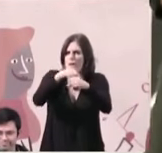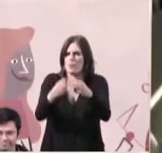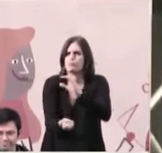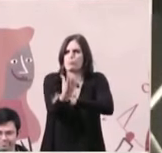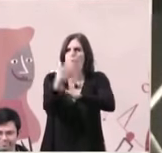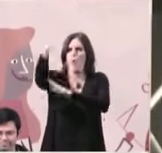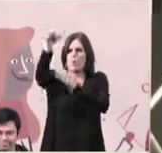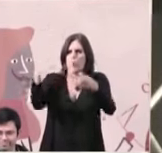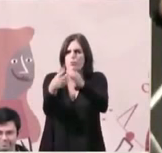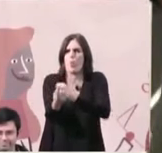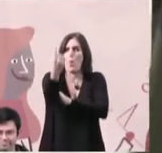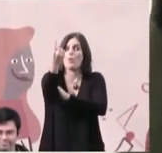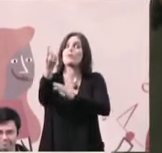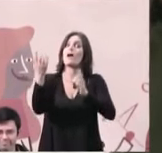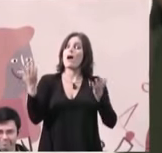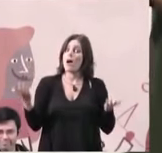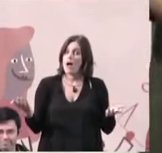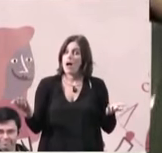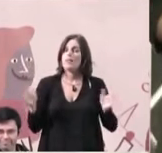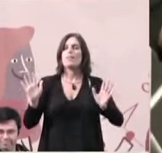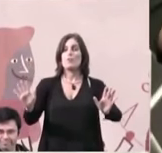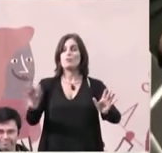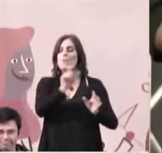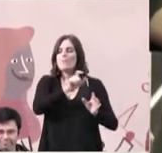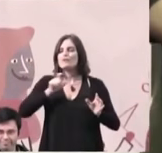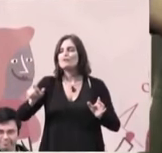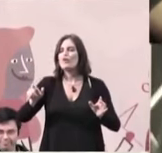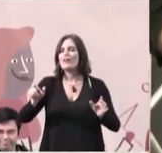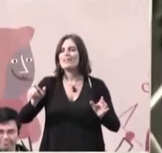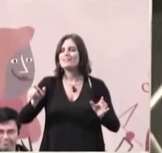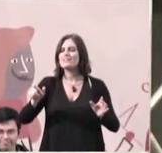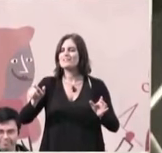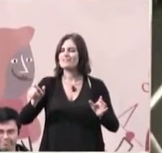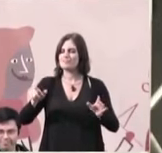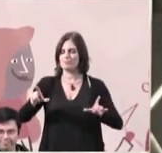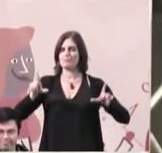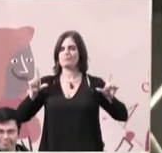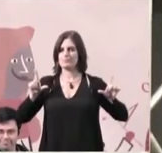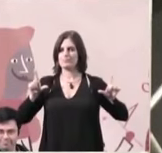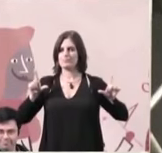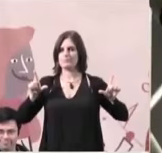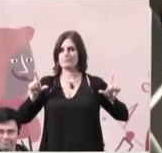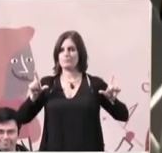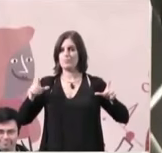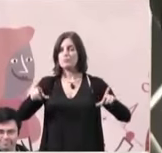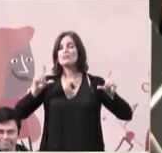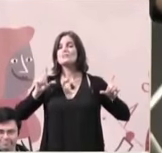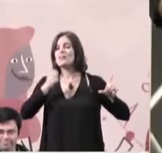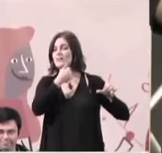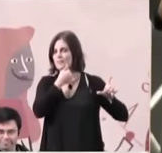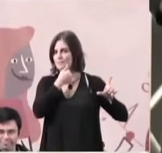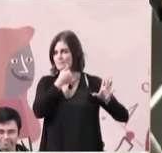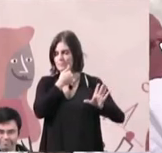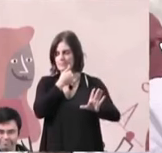I aleshores aquí és quan cobra més importància les persones que diuen les coses i qui està al darrere d'aquests